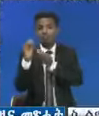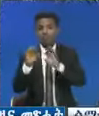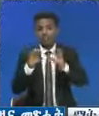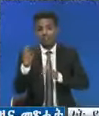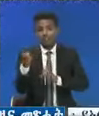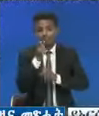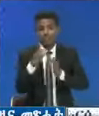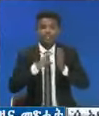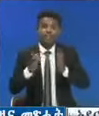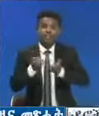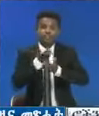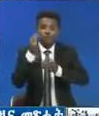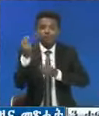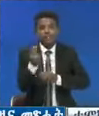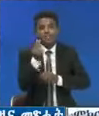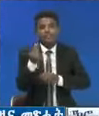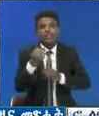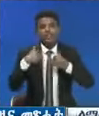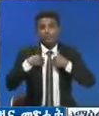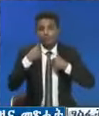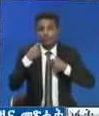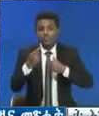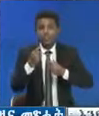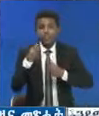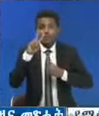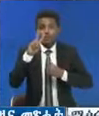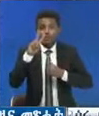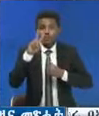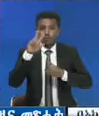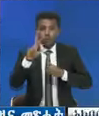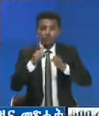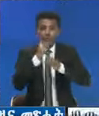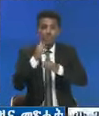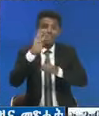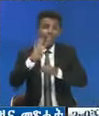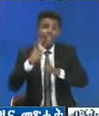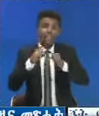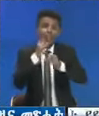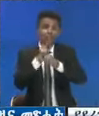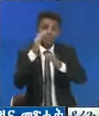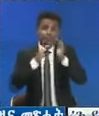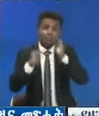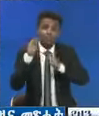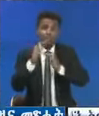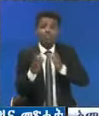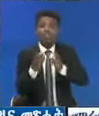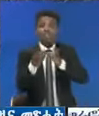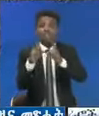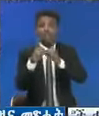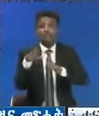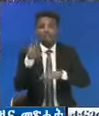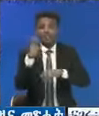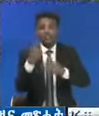ከፍ ያለ ኢኮኖሚያዊ ጠቀሜታ አለው ብለዋል። ከ3 ዓመትና ከ4 ዓመት በኋላ ነው ፍሬ ማፍራት የሚጀምረው። ተፈላጊ ሀስ የሚባለው ዝርያ ነው። ይሄ ደግሞ በአሁኑ